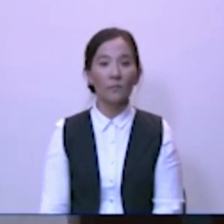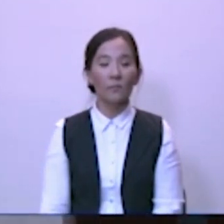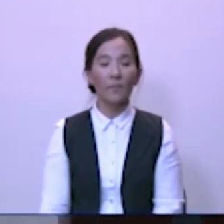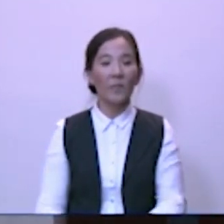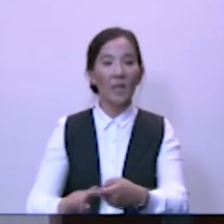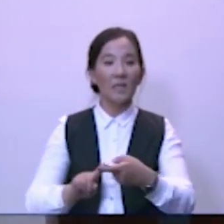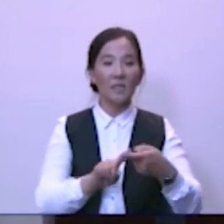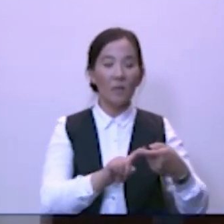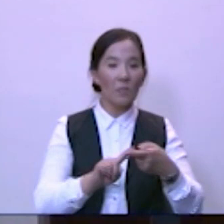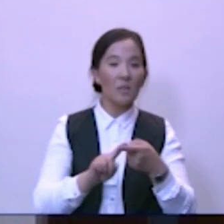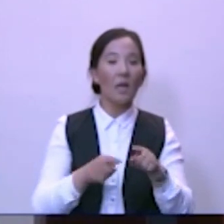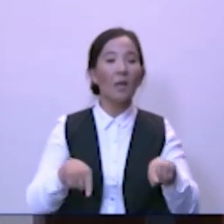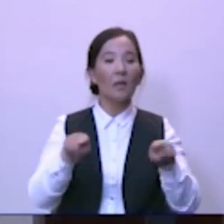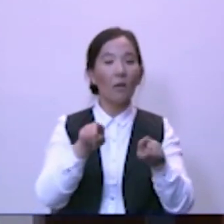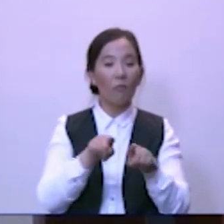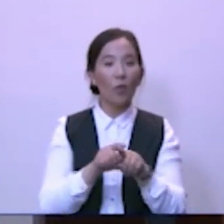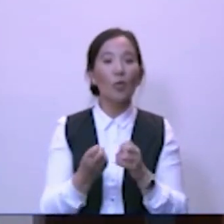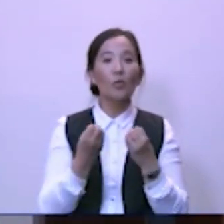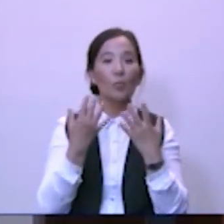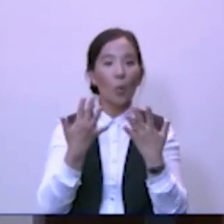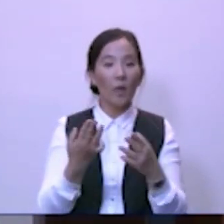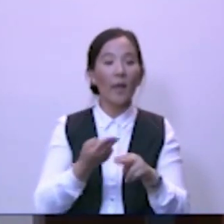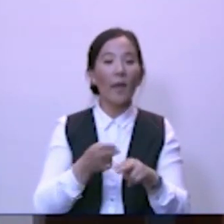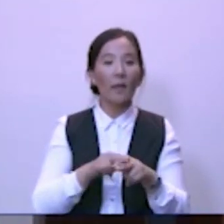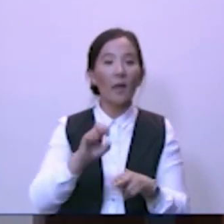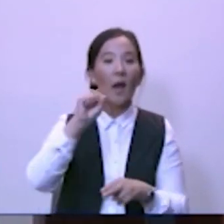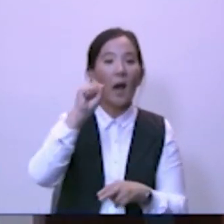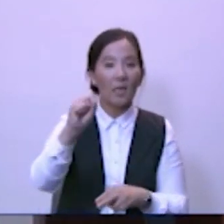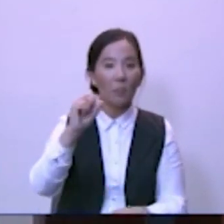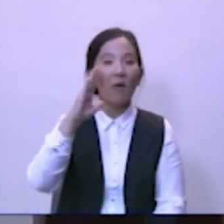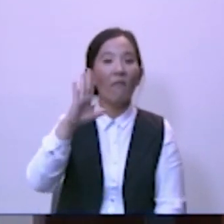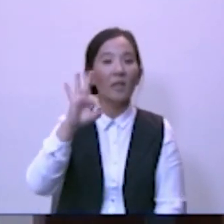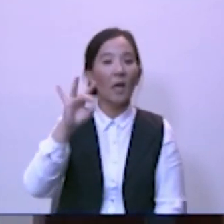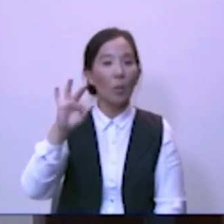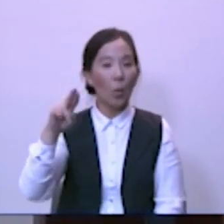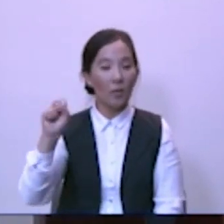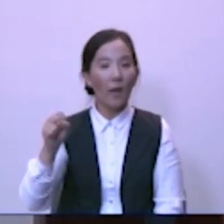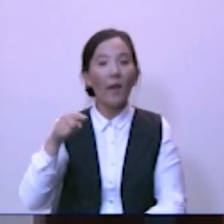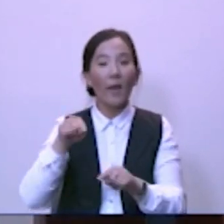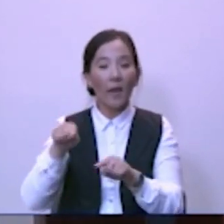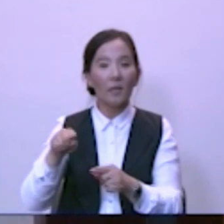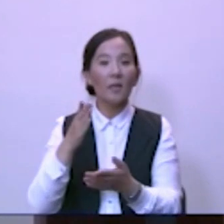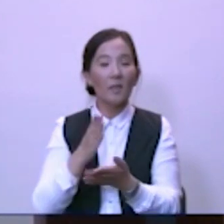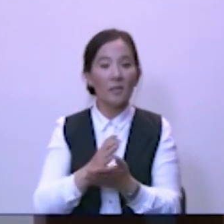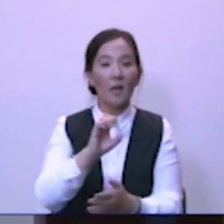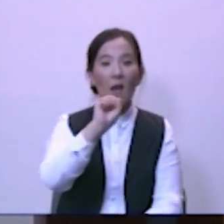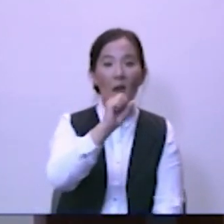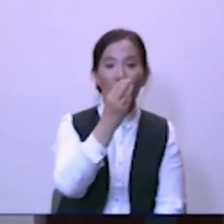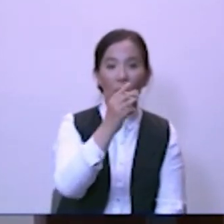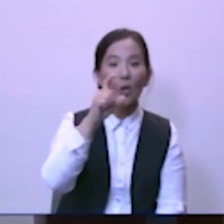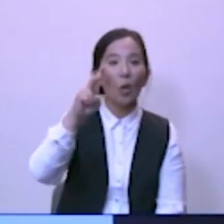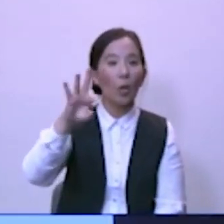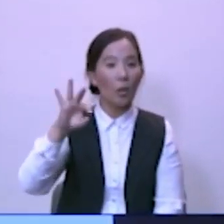зависимости от того сколько этих атомов водорода обратите внимание на на на на данной формулы аж хлор